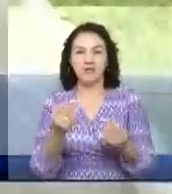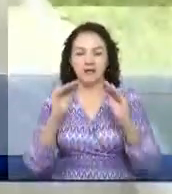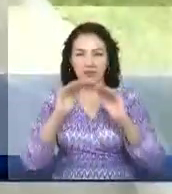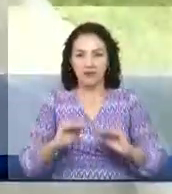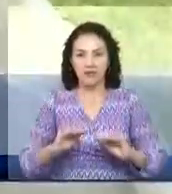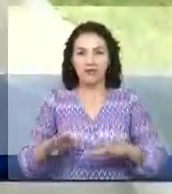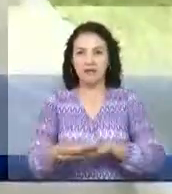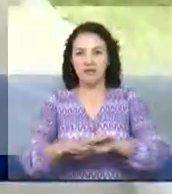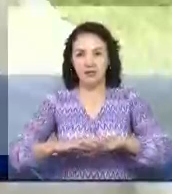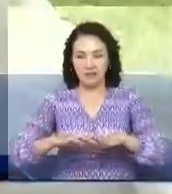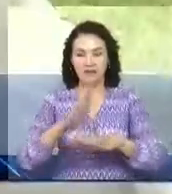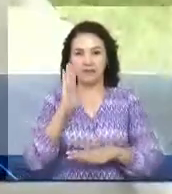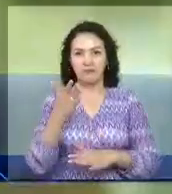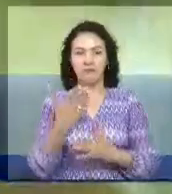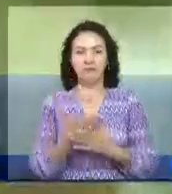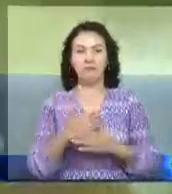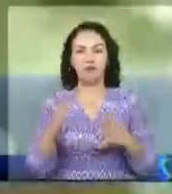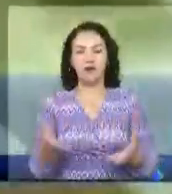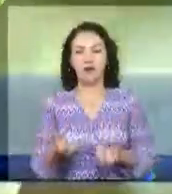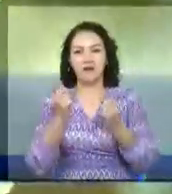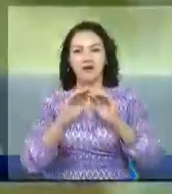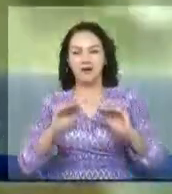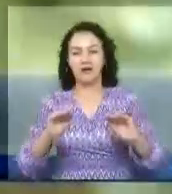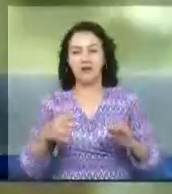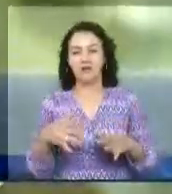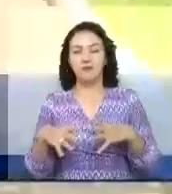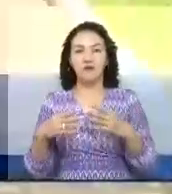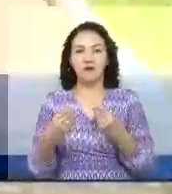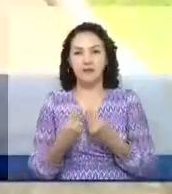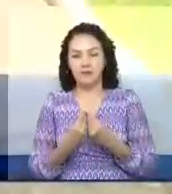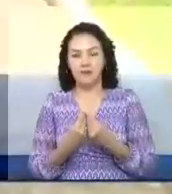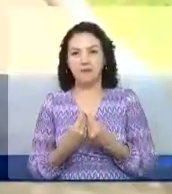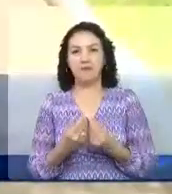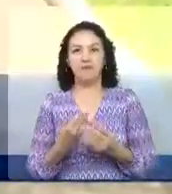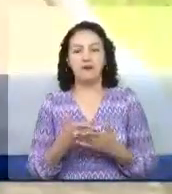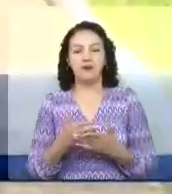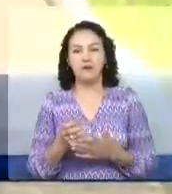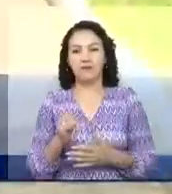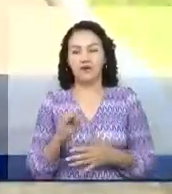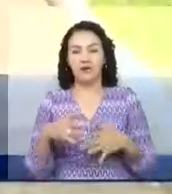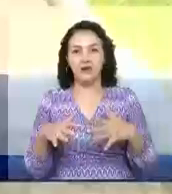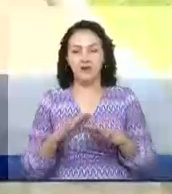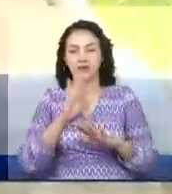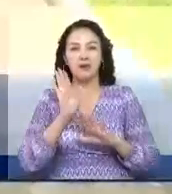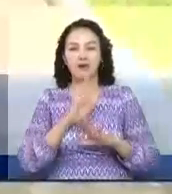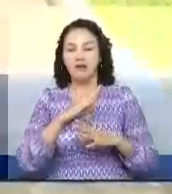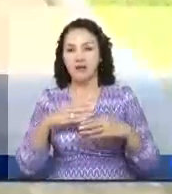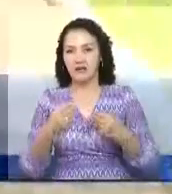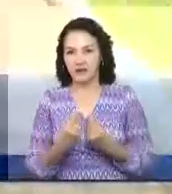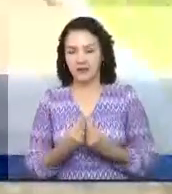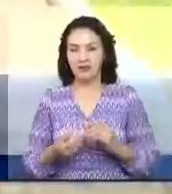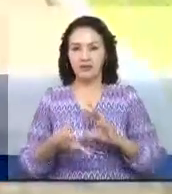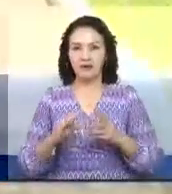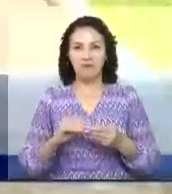ниже рыночных. Кроме того, будет оказываться поддержка детям из социально уязвимых семей. Это малообеспеченные многодетные семьи. В